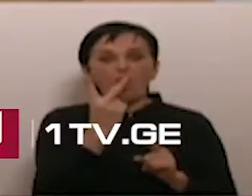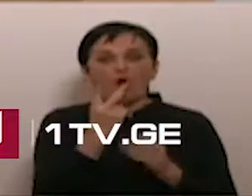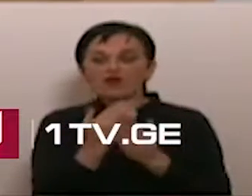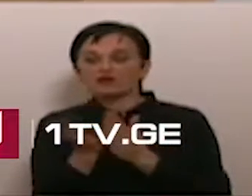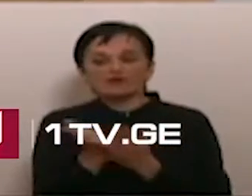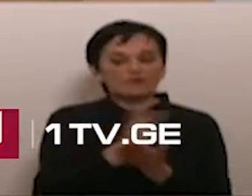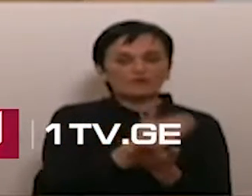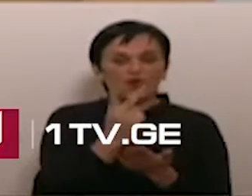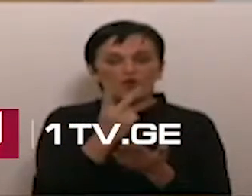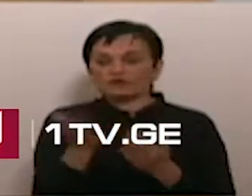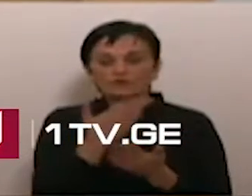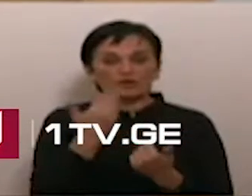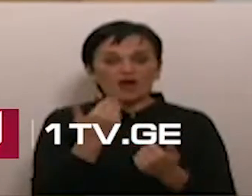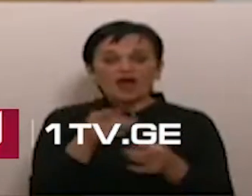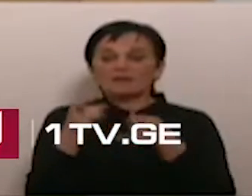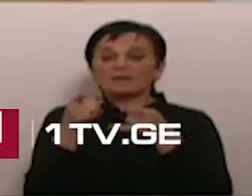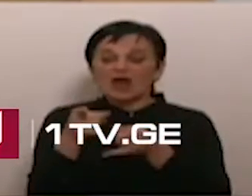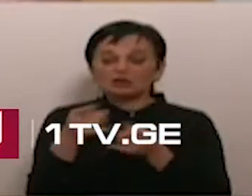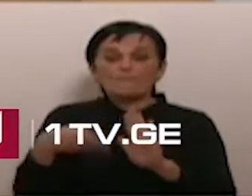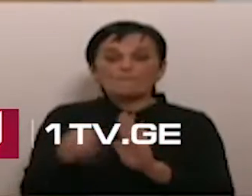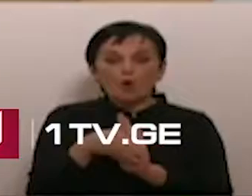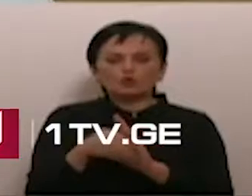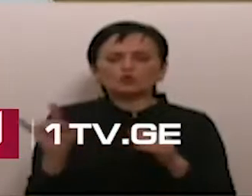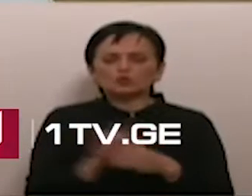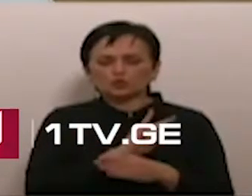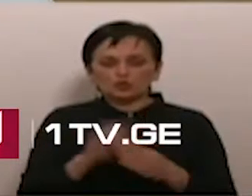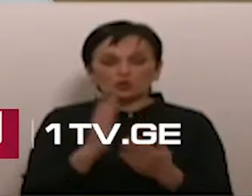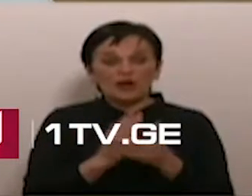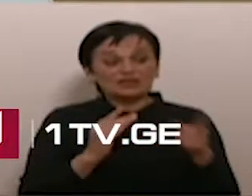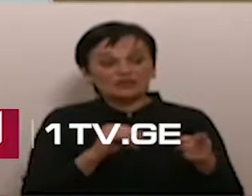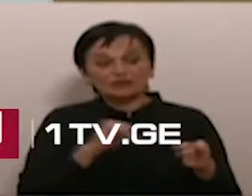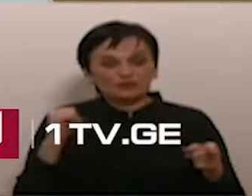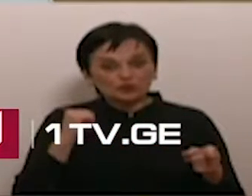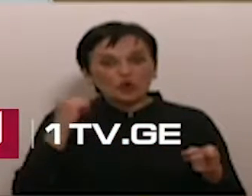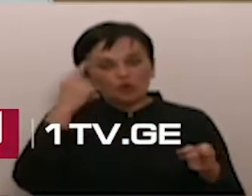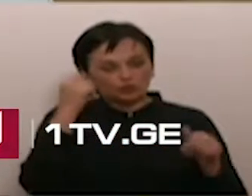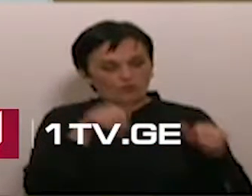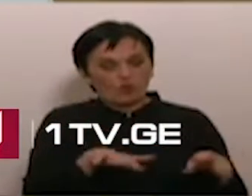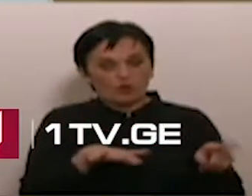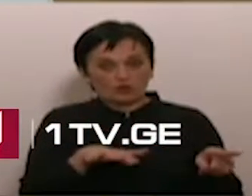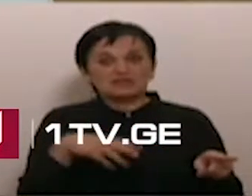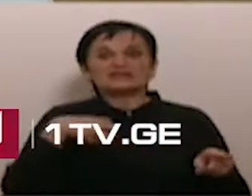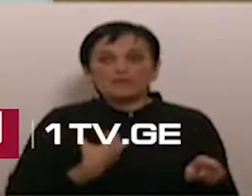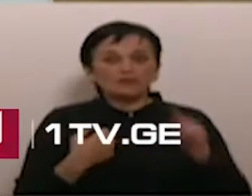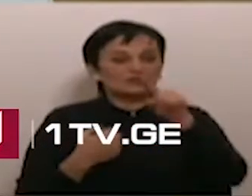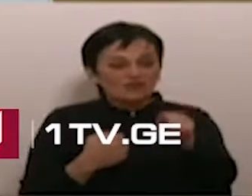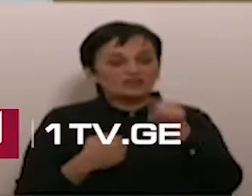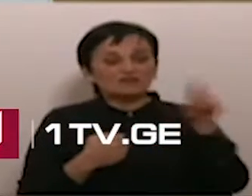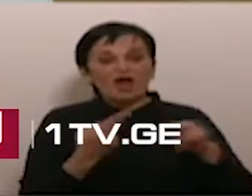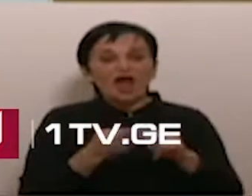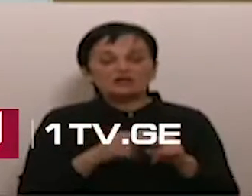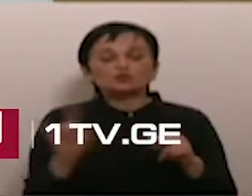ინტერპრეტაციის საფუძველი. დაშინება და მოსყიდვა არის თხვილი, რომელიც თქვენ მოიფიქრეთ სამწუხაროდ თქვენს და სამწუხაროდ თქვენს. თხვილია